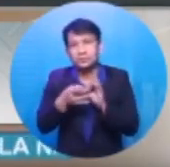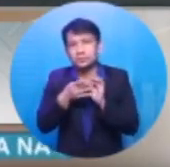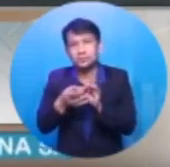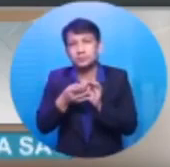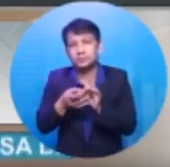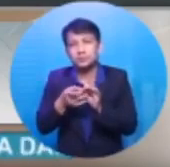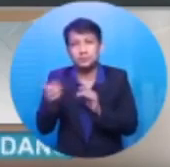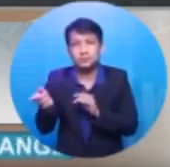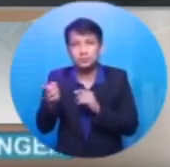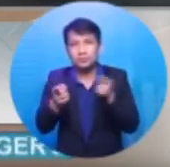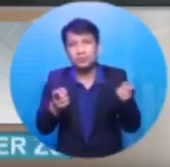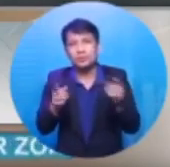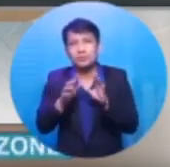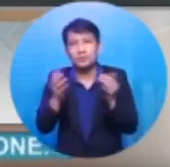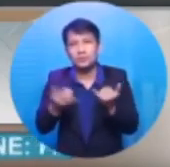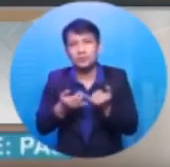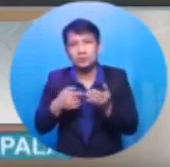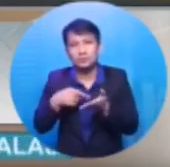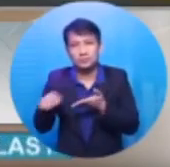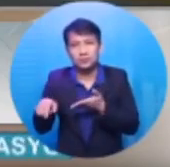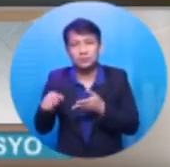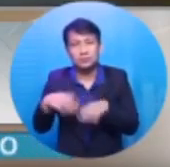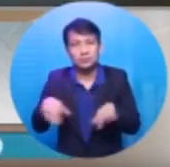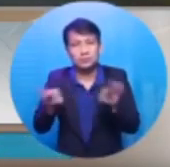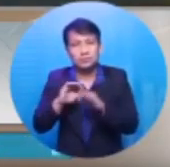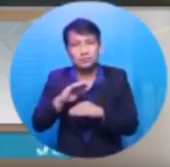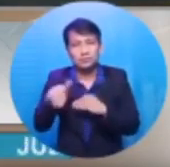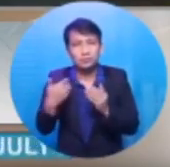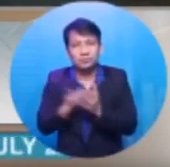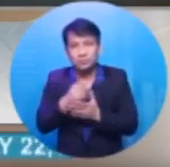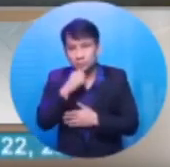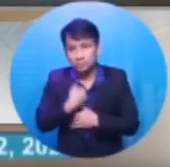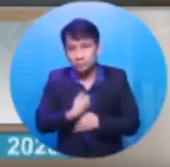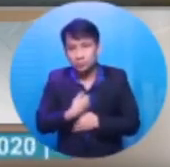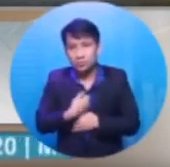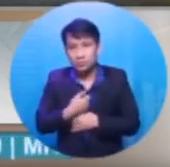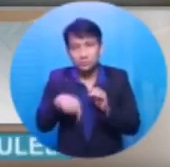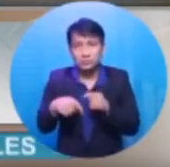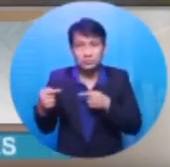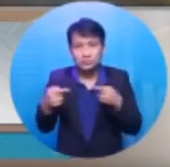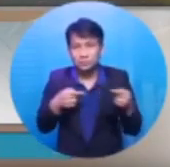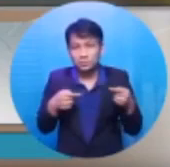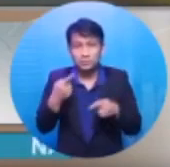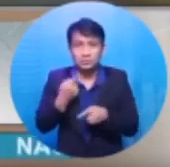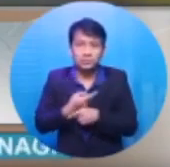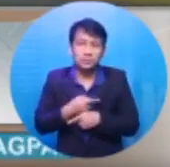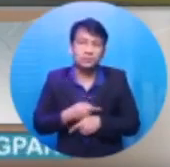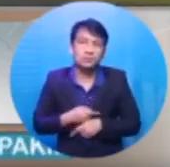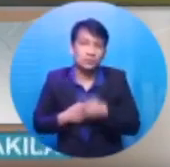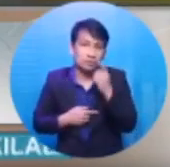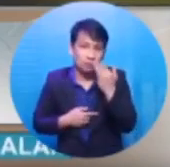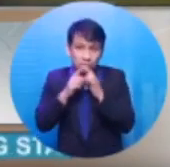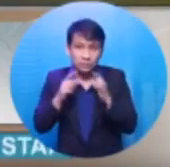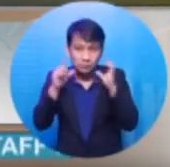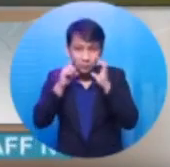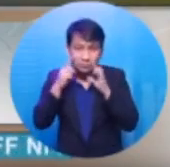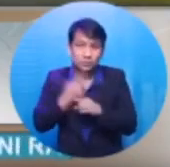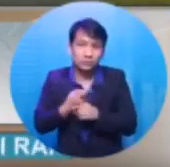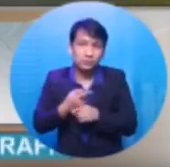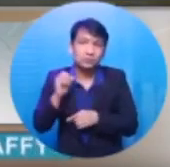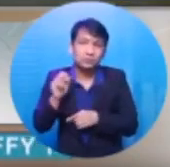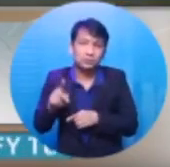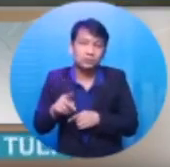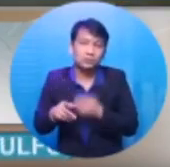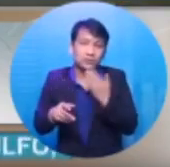po, you and the barangay, para pagmultahin po lahat ng mga matatanda na involved po sa riot na ito. Yes, sir. Okay. Dahil sa hindi pagsuot yes, ng face mask. Okay? Yes,